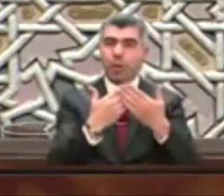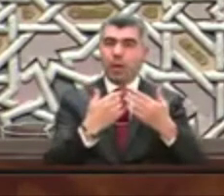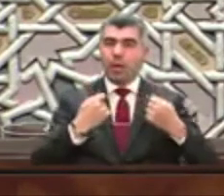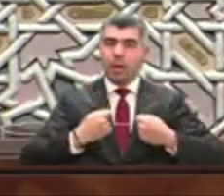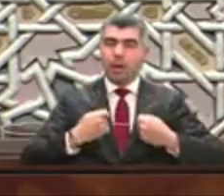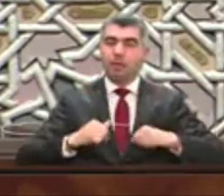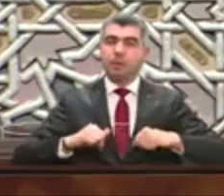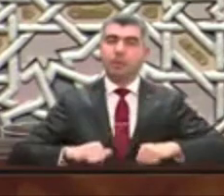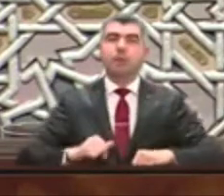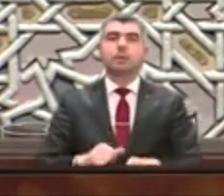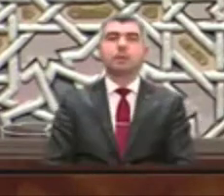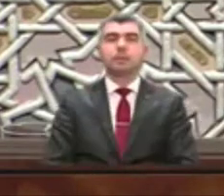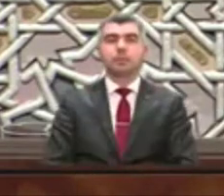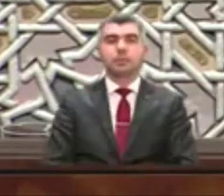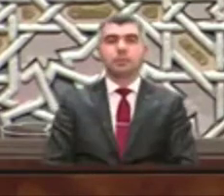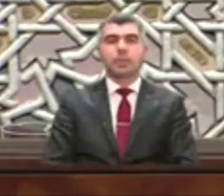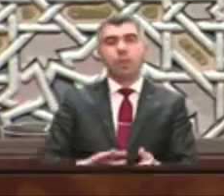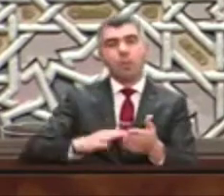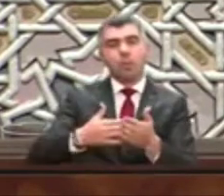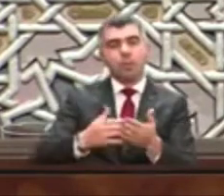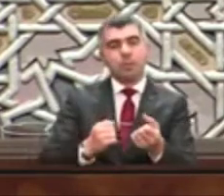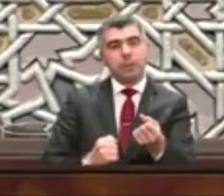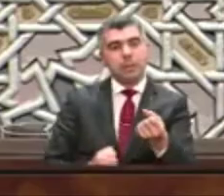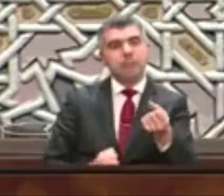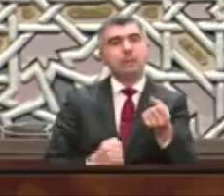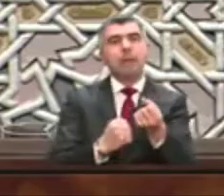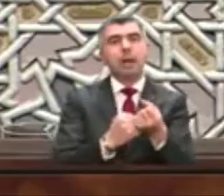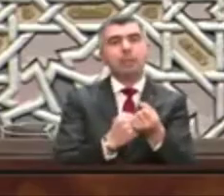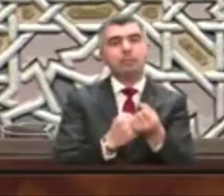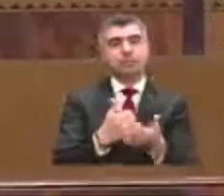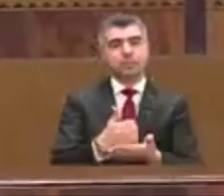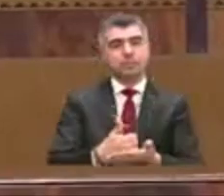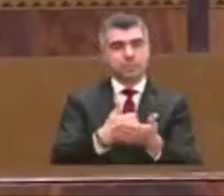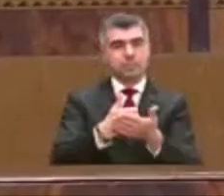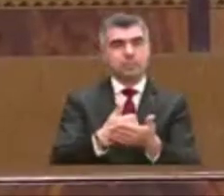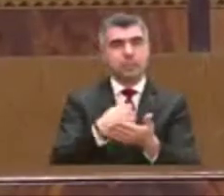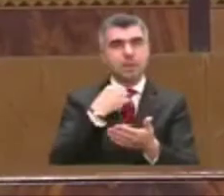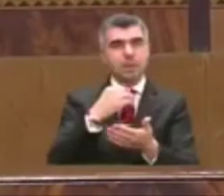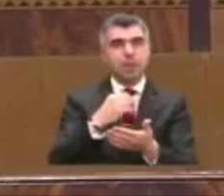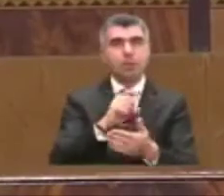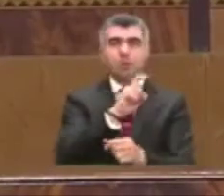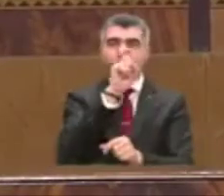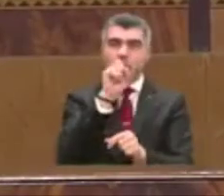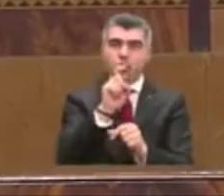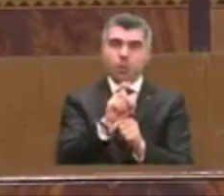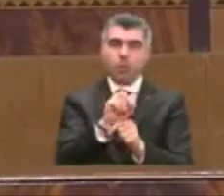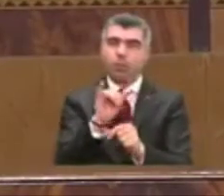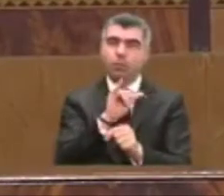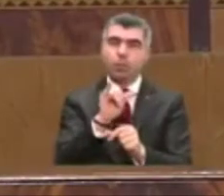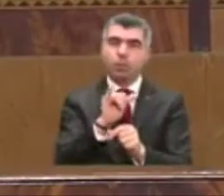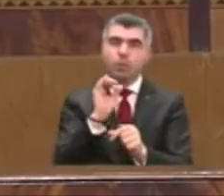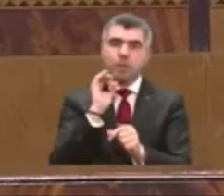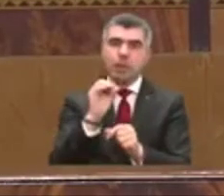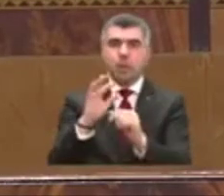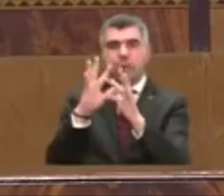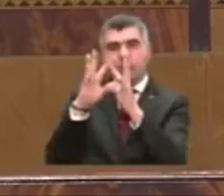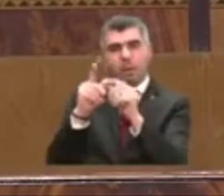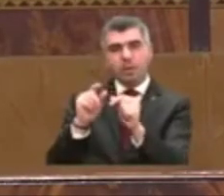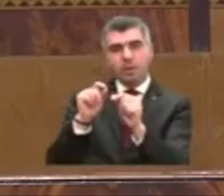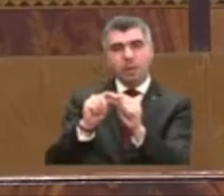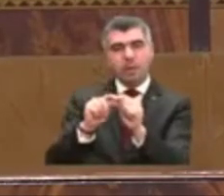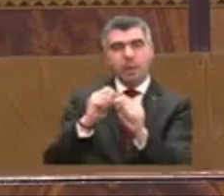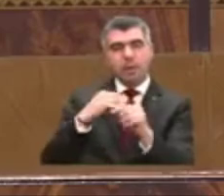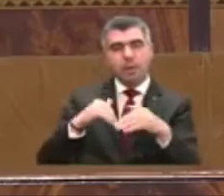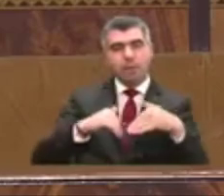سيد الوزير المحترم، في إطار دعم أوراش البنية التحتية أسألك سيد الوزير عن حصيلة برنامج تقوية الشبكة